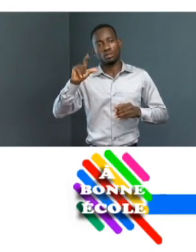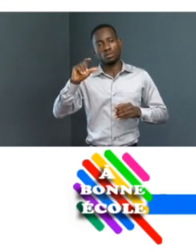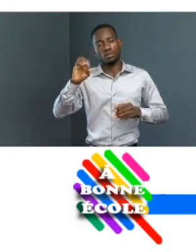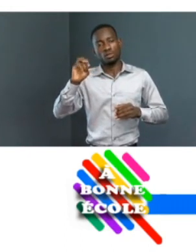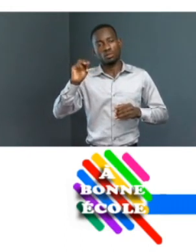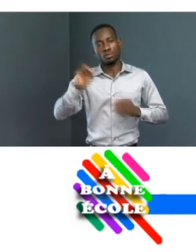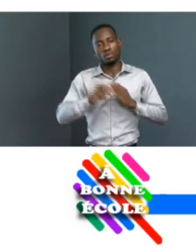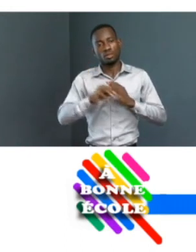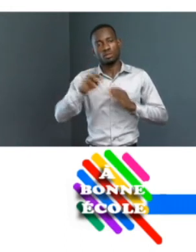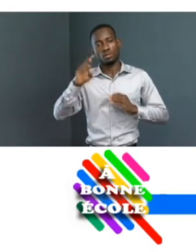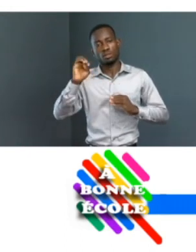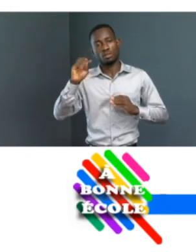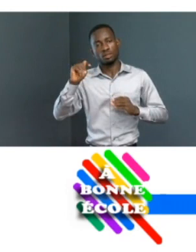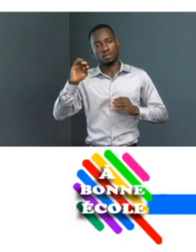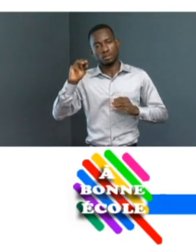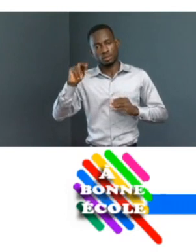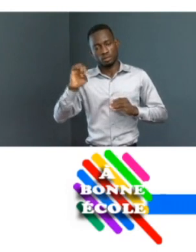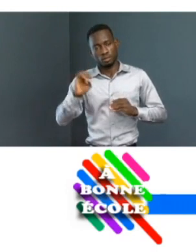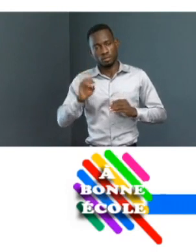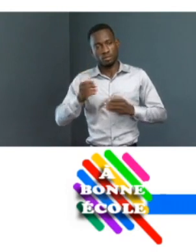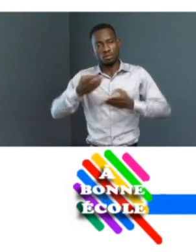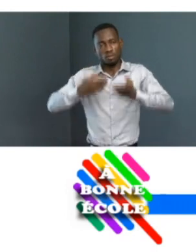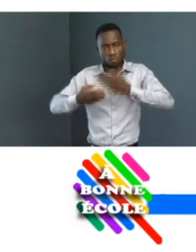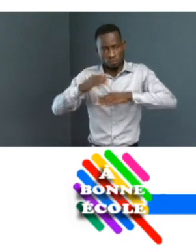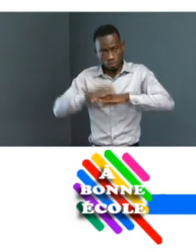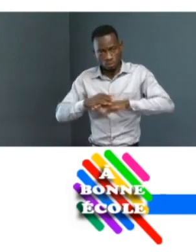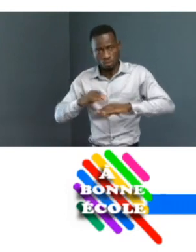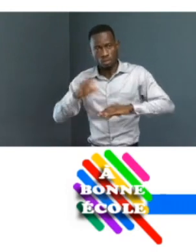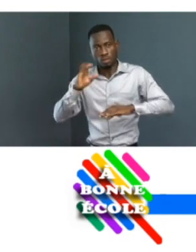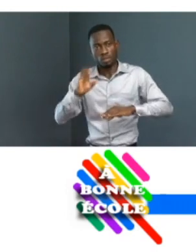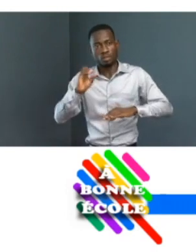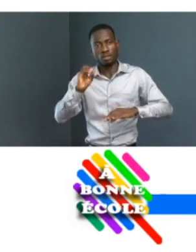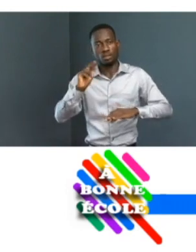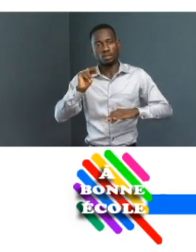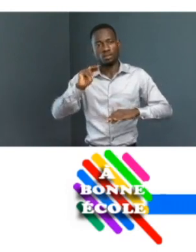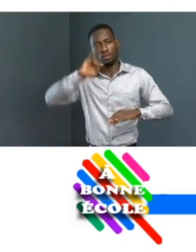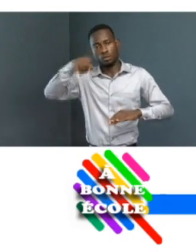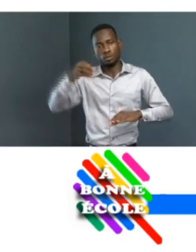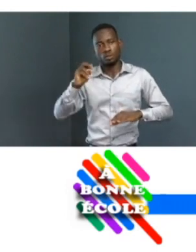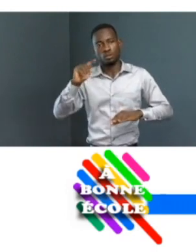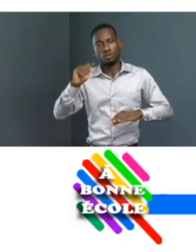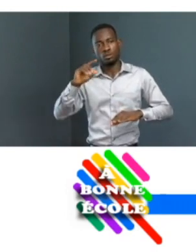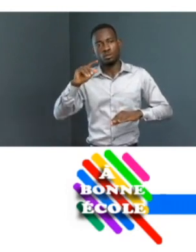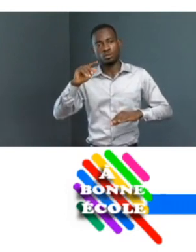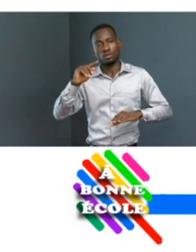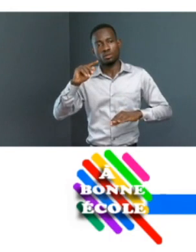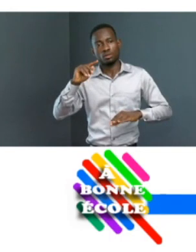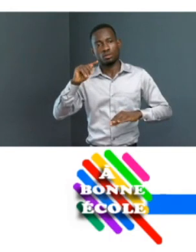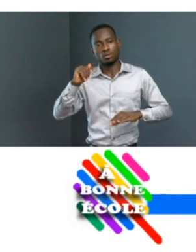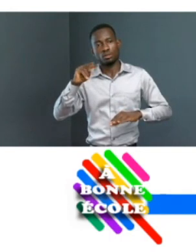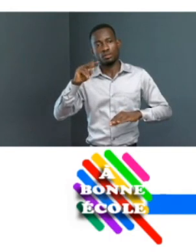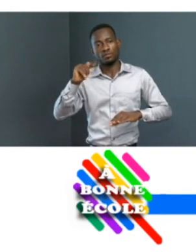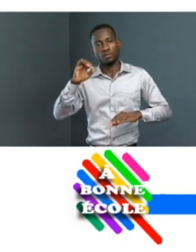Je reviens sur les conjonctivites. Les conjonctivites, ce sont des